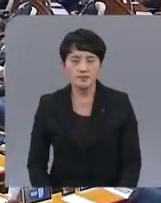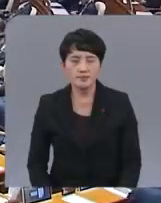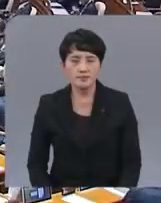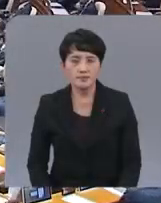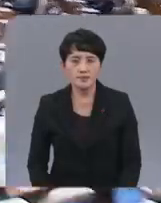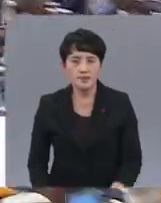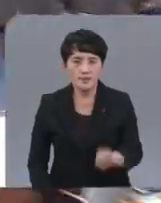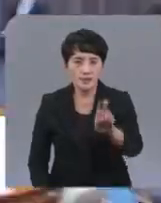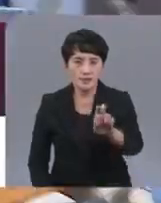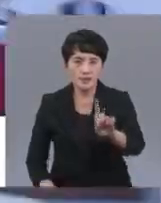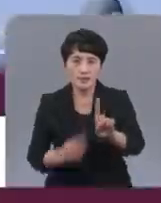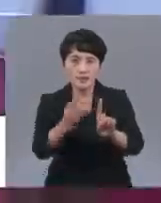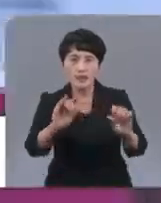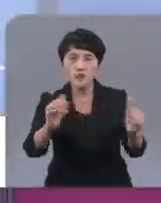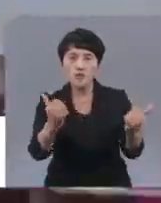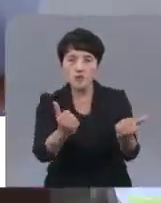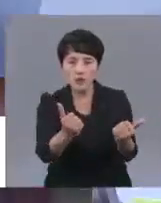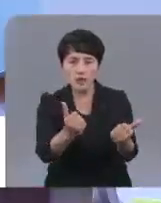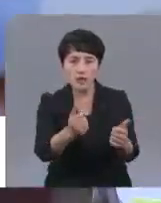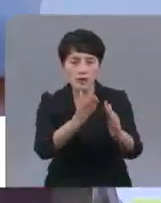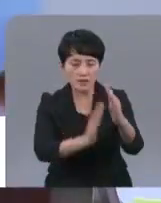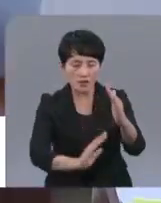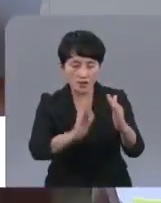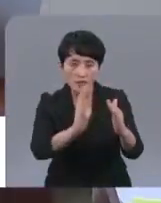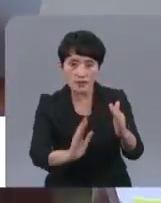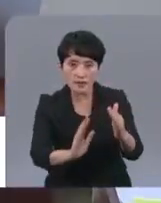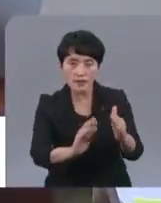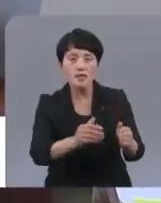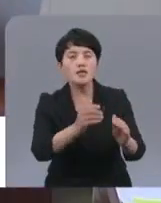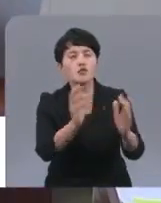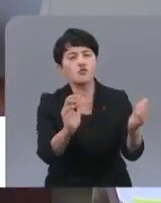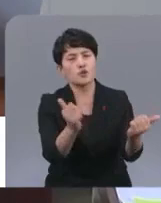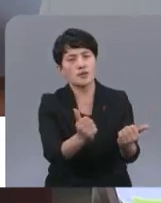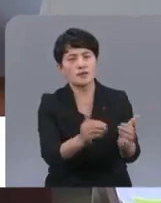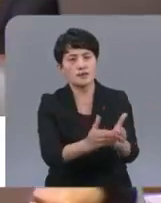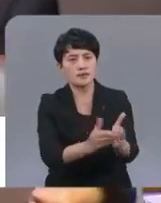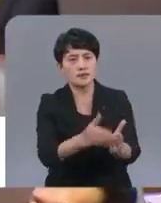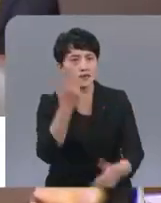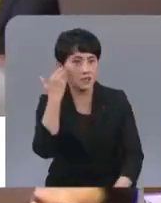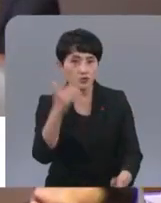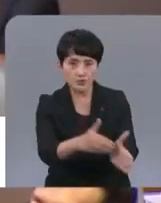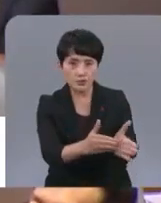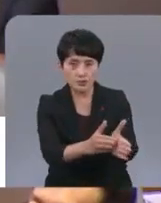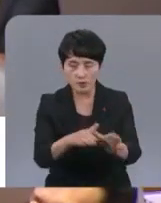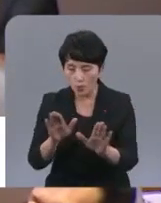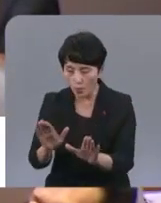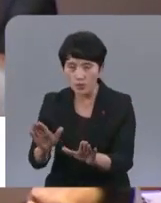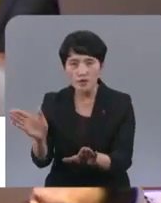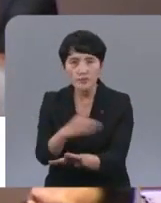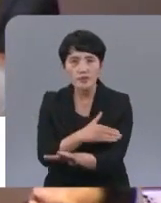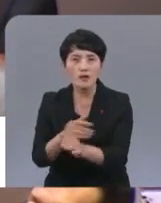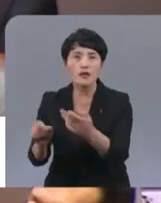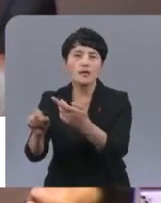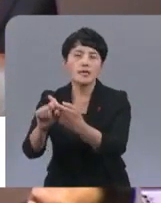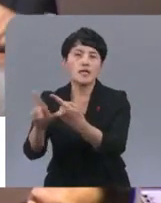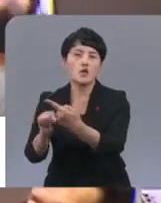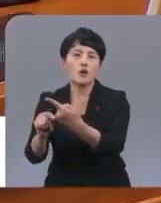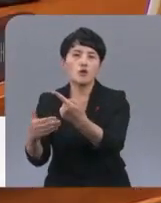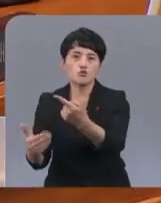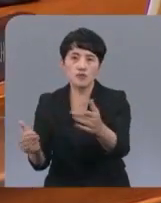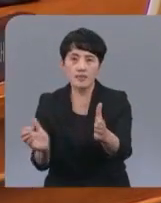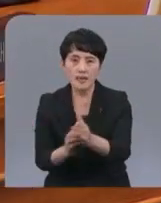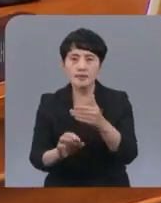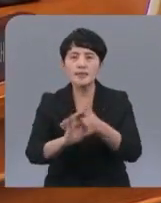12月の臨時国会が始まりましたが来年度予算案の審議などを巡り与野党は初日から